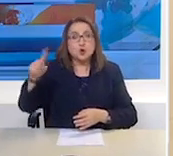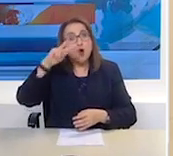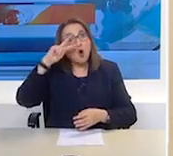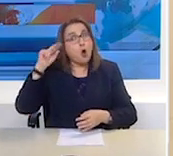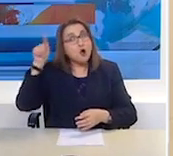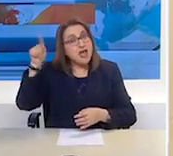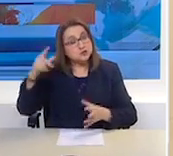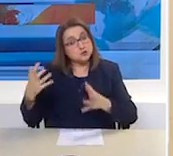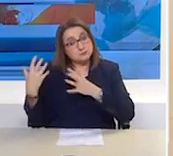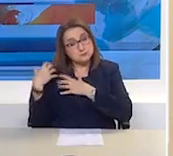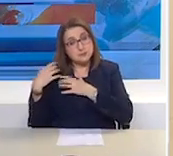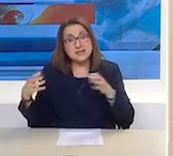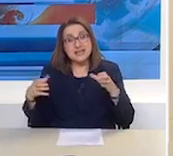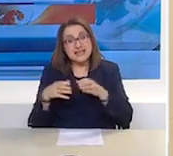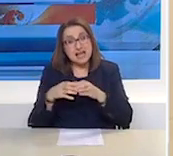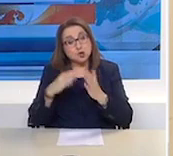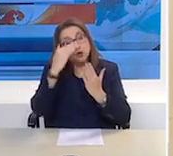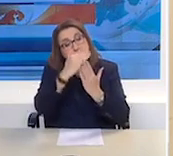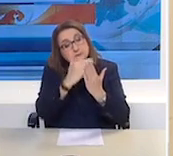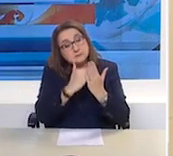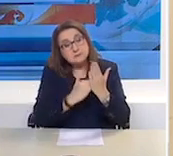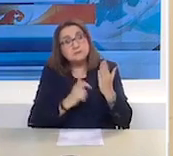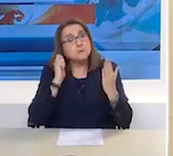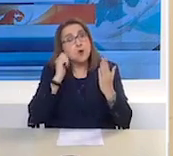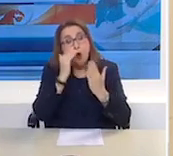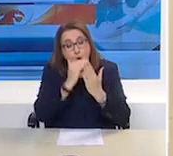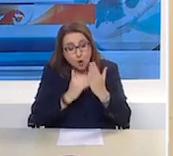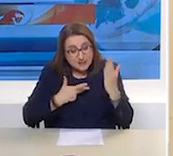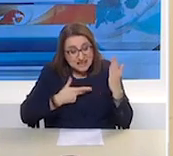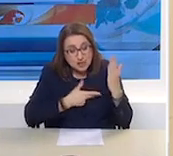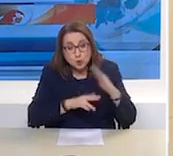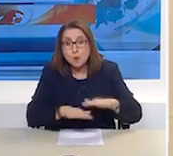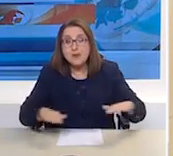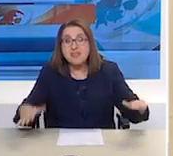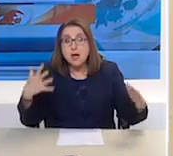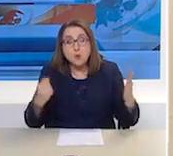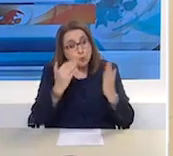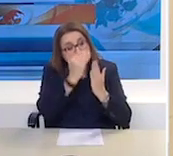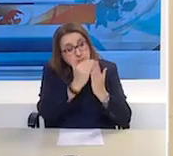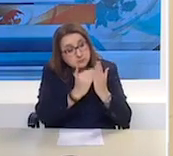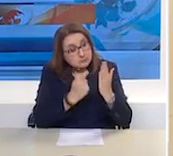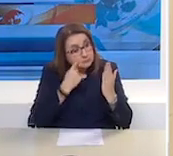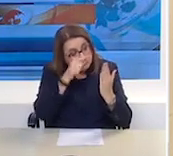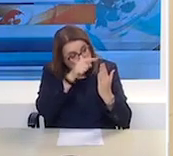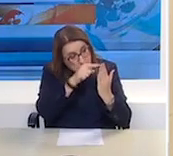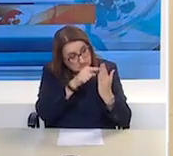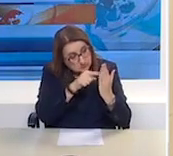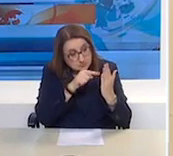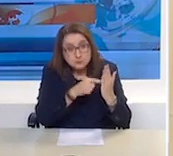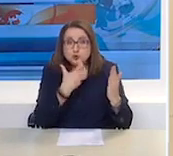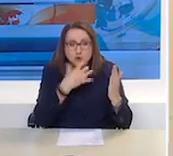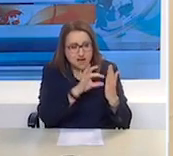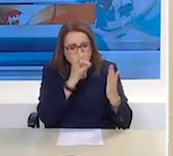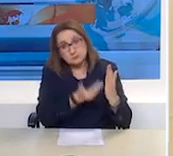από τα παιδιατρικά νοσοκομεία η λίστα των τακτικών χειρουργείων που εκκρεμούν, έτσι ώστε αυτά που χρήζουν άμεσης αντιμετώπισης